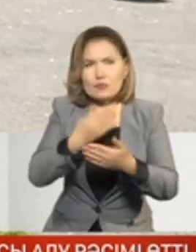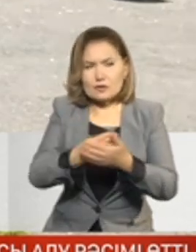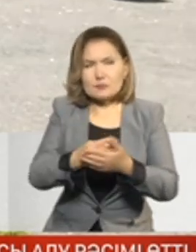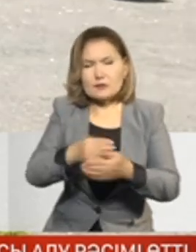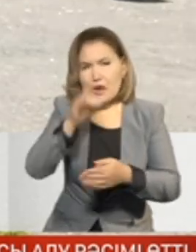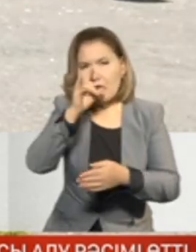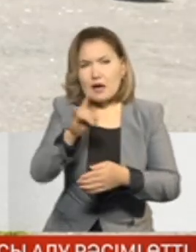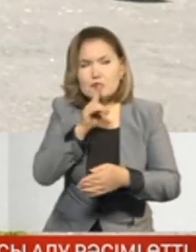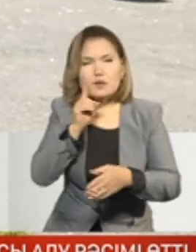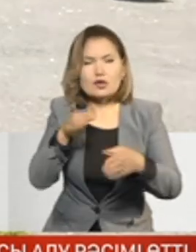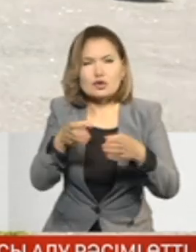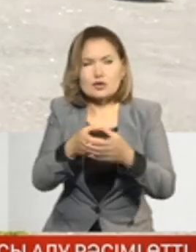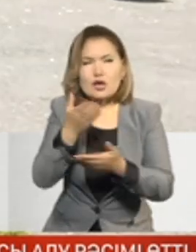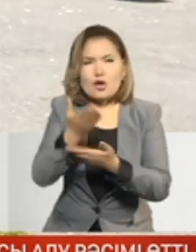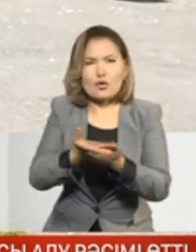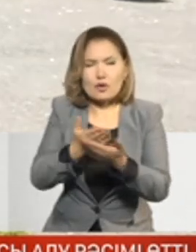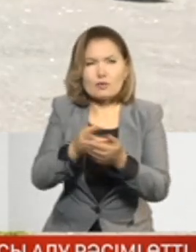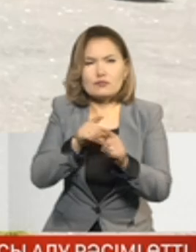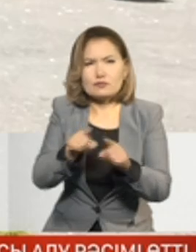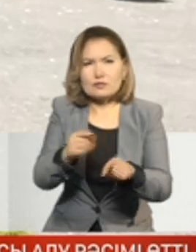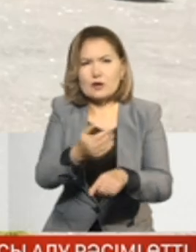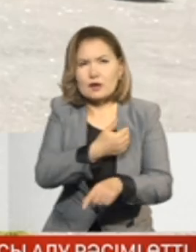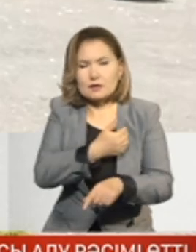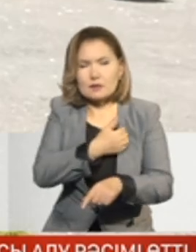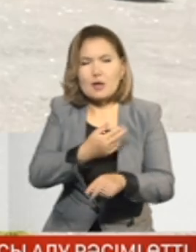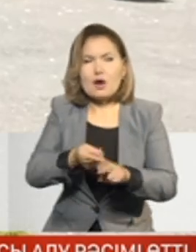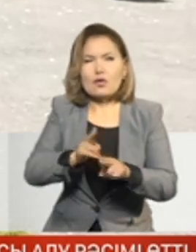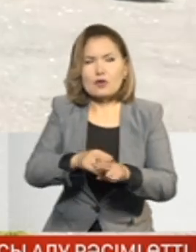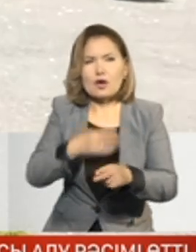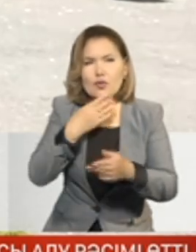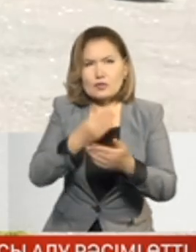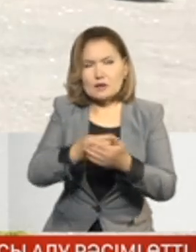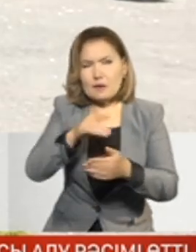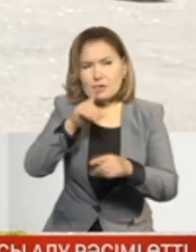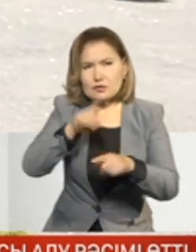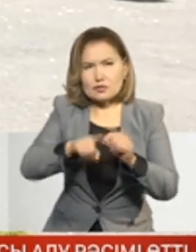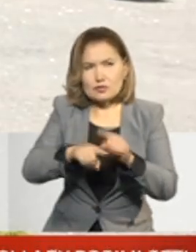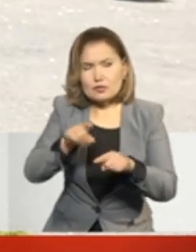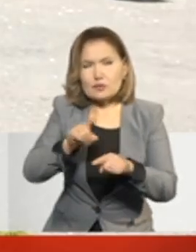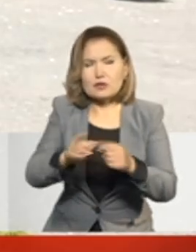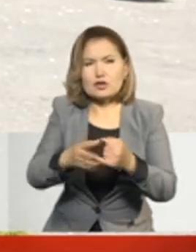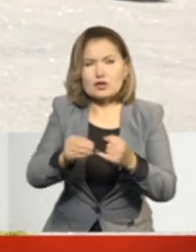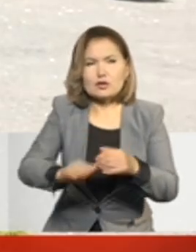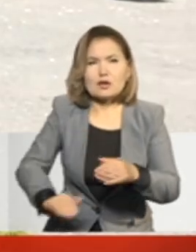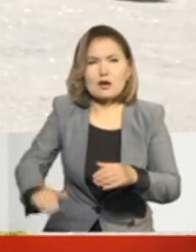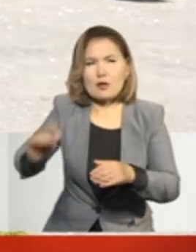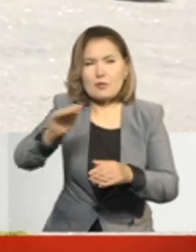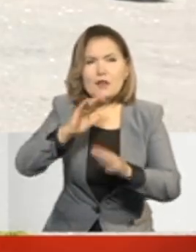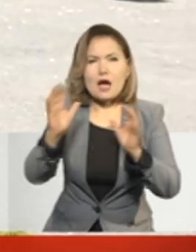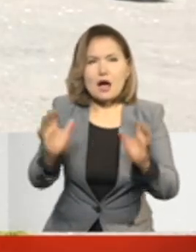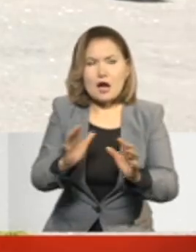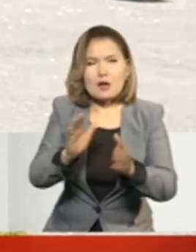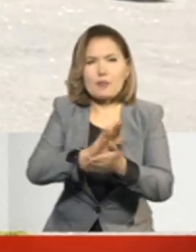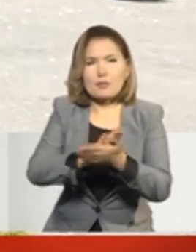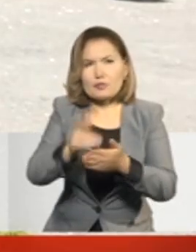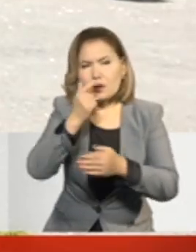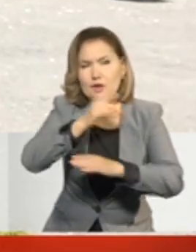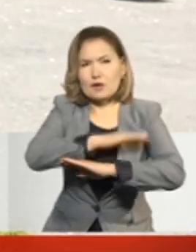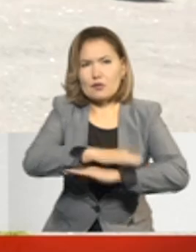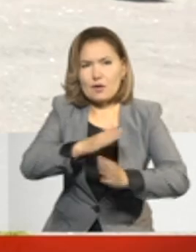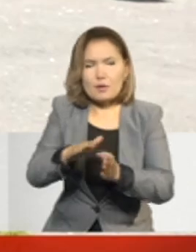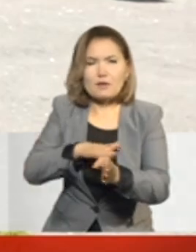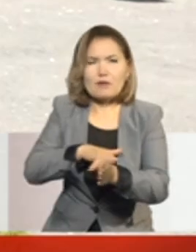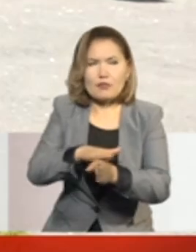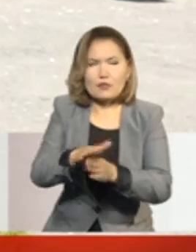жағынан жастарға үгіт насихат ретінде жүргіземіз. Өзіміздің туып өскен жерімізді аялау, тазалық ұстау